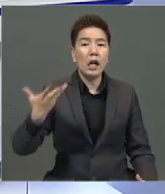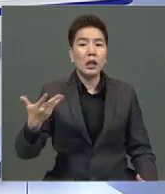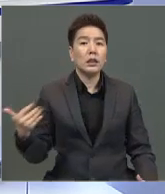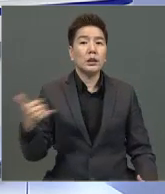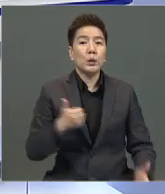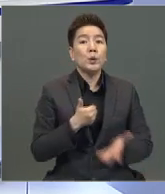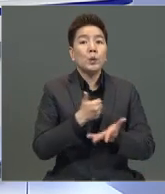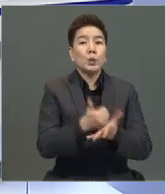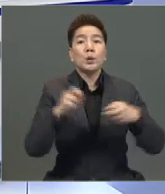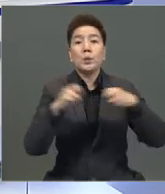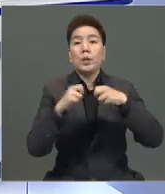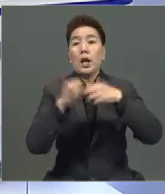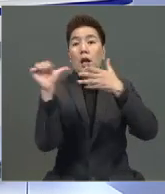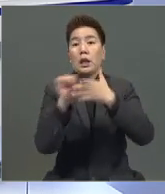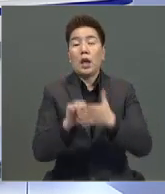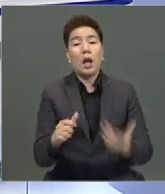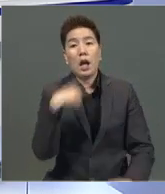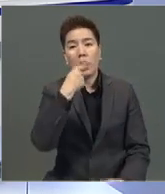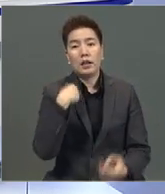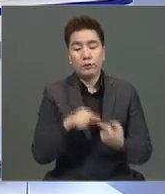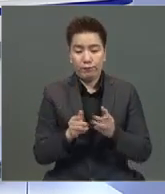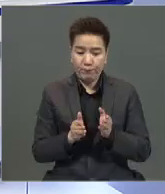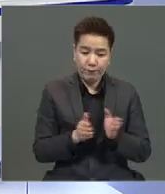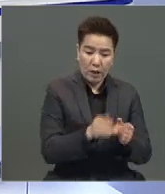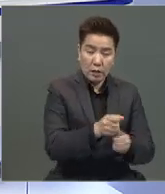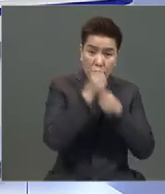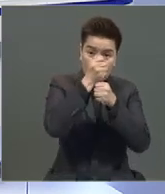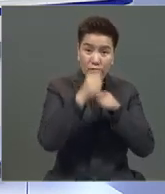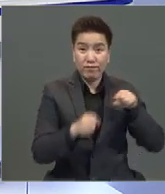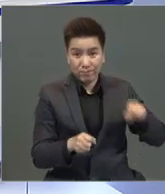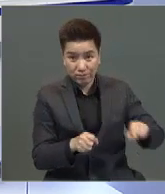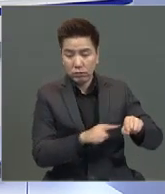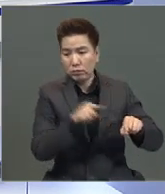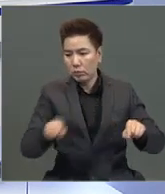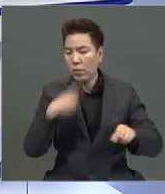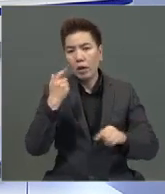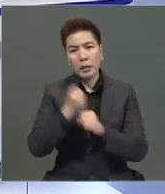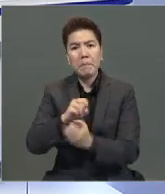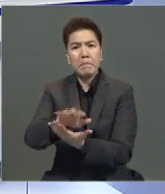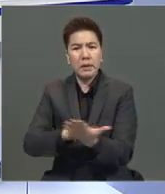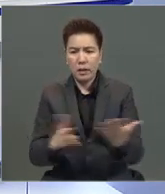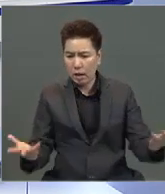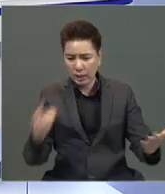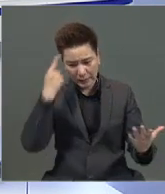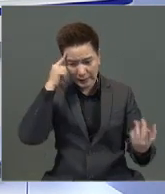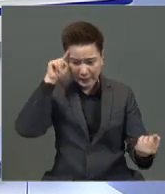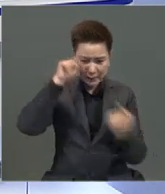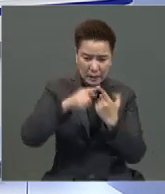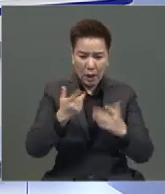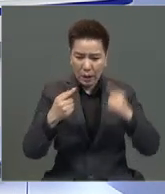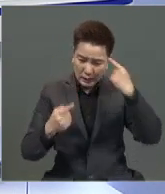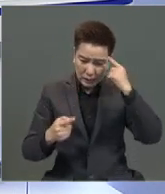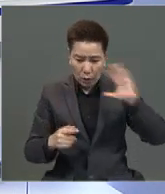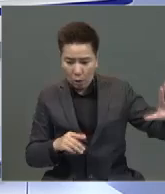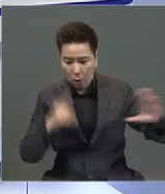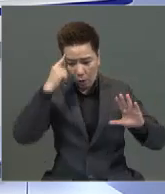าแล้วก็มาช่วยกันหาทางออกเพราะว่าหนึ่งฝั่งเป็นฝ่ายเรียกร้องหนึ่งฝั่งก็ยืนยันว่าทำเพื่อประเทศเหมือนกันคือต่างคนต่างมีความคิดของตัวเอง